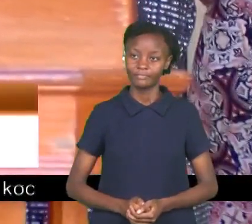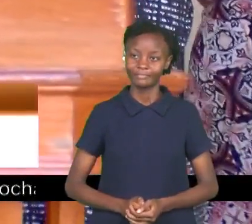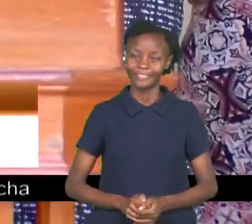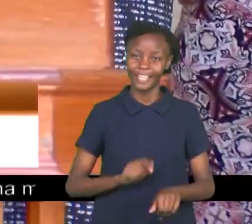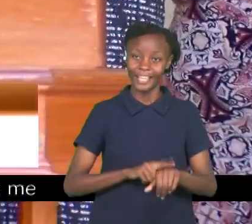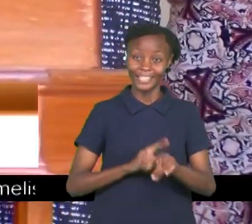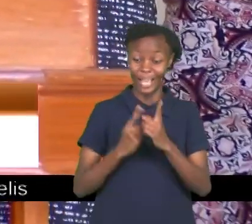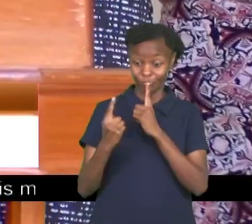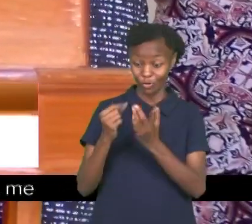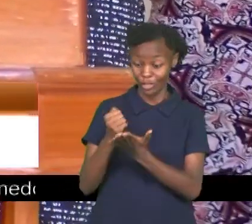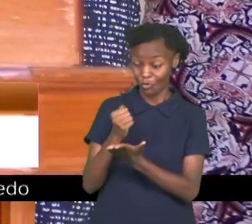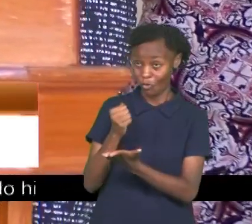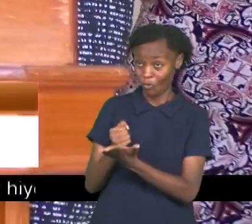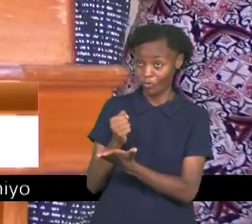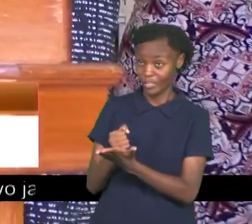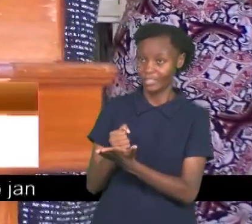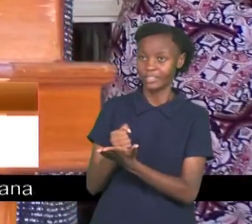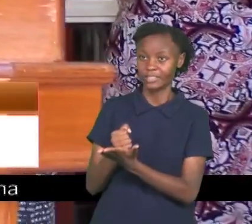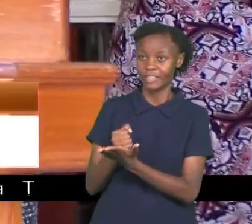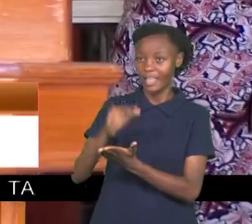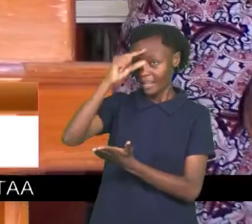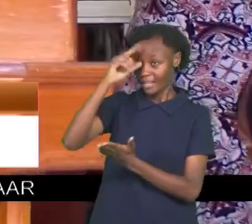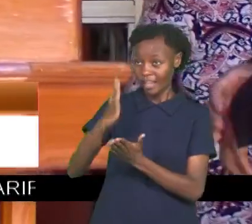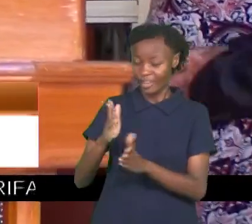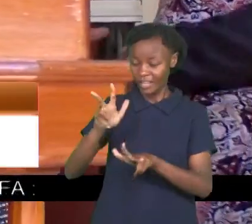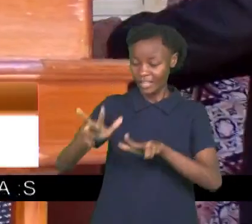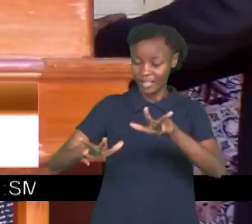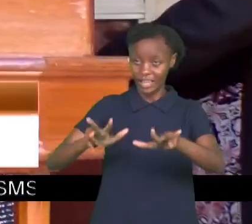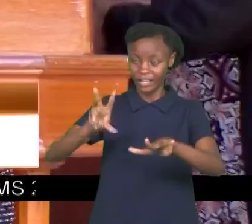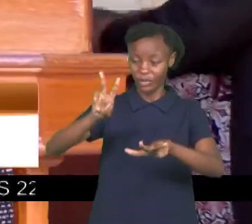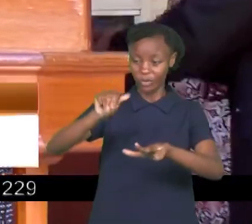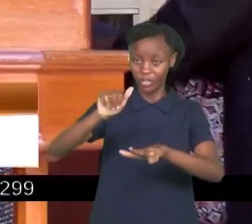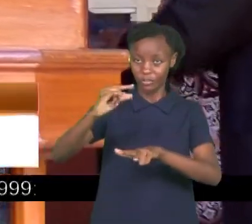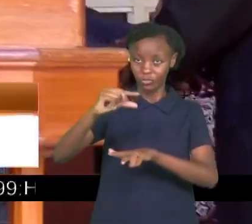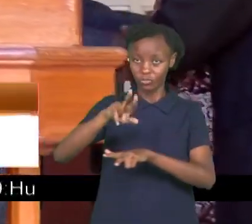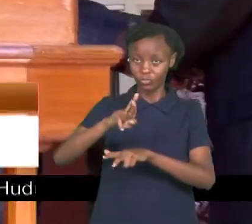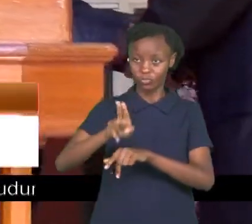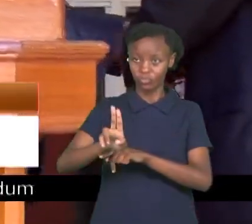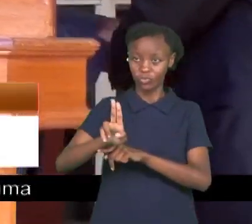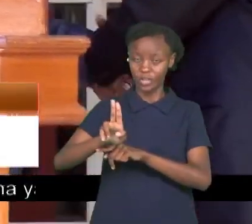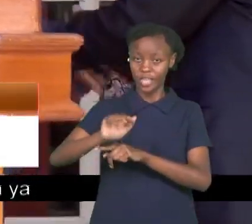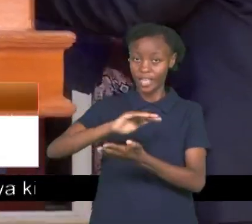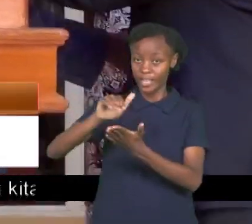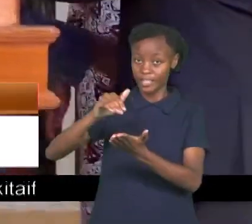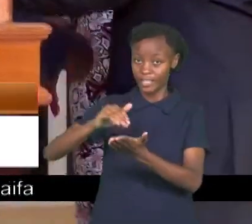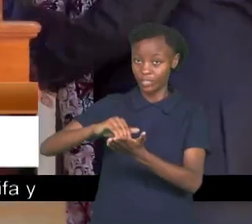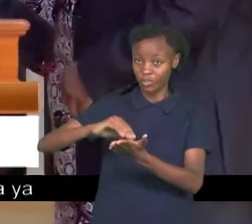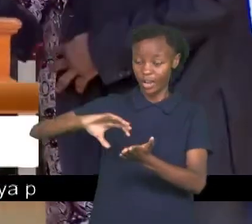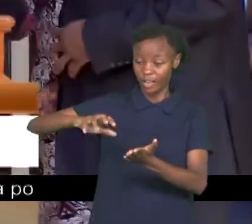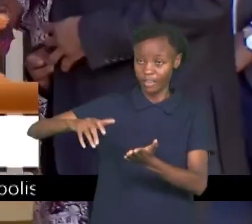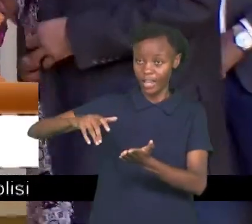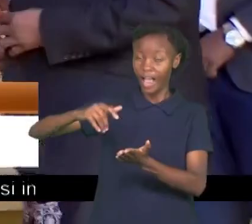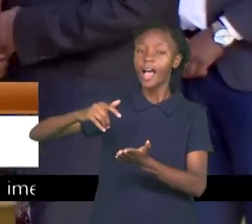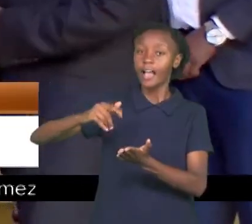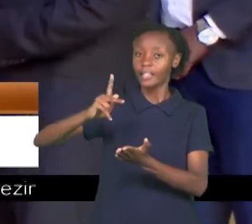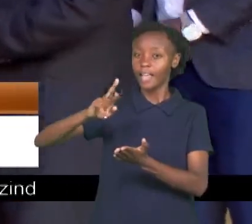Akizungumza katika ofisi ya Gavana Waiguru eneo la Kutus, mratibu wa mamlaka ya kusanyaji ushuru KRA ukanda wa kati, Bwana Tobias Konyango alimsifia Gavana Waiguru